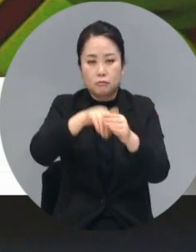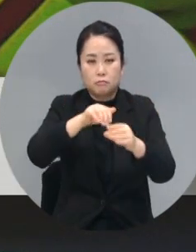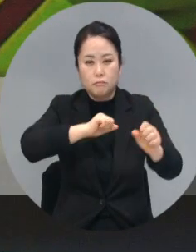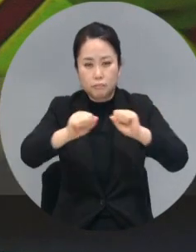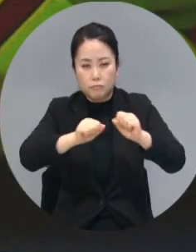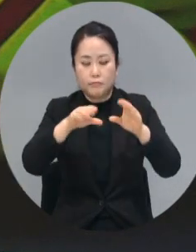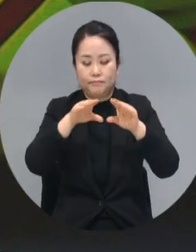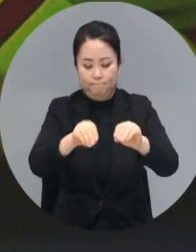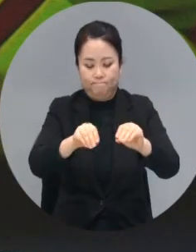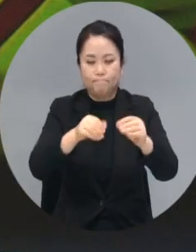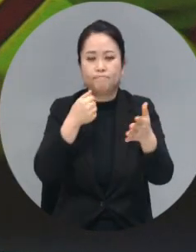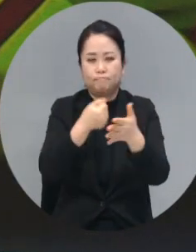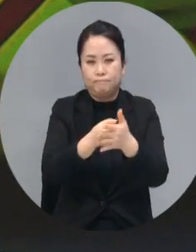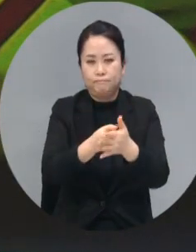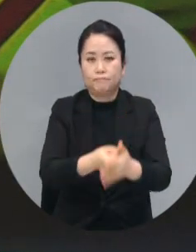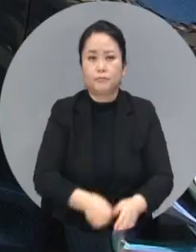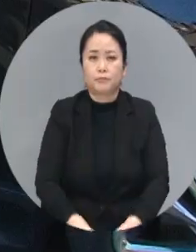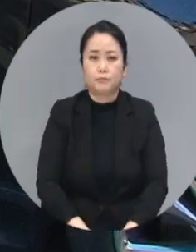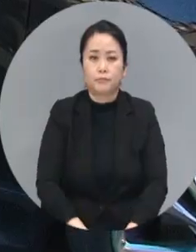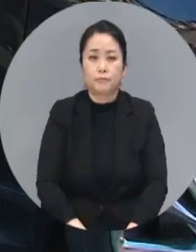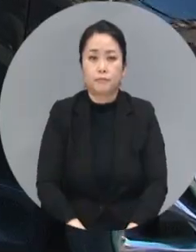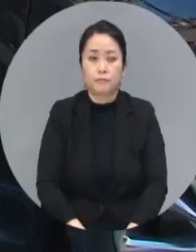이동원 기자입니다.